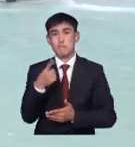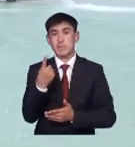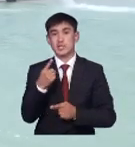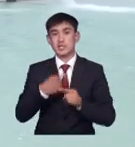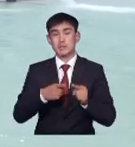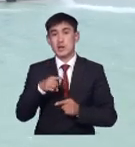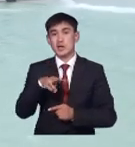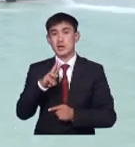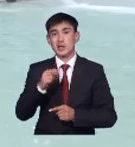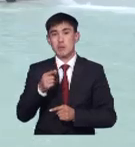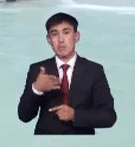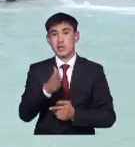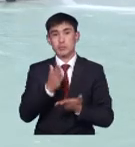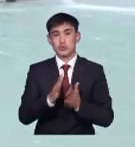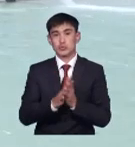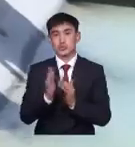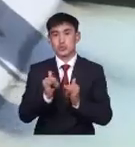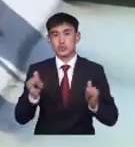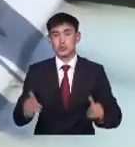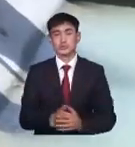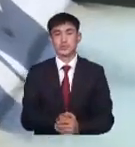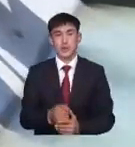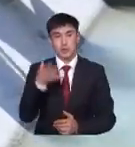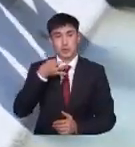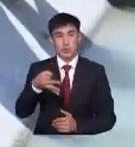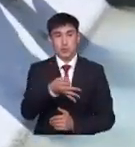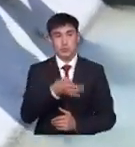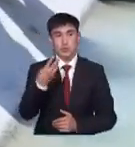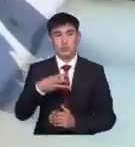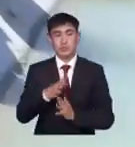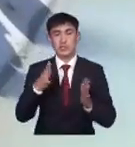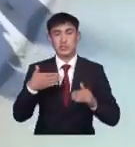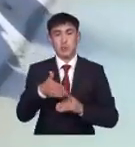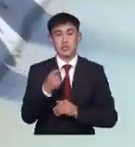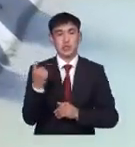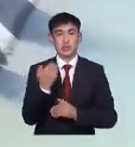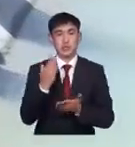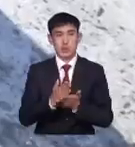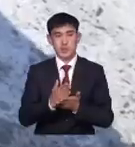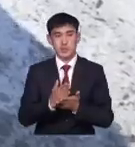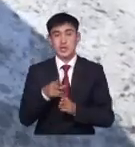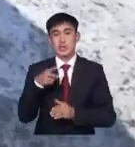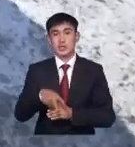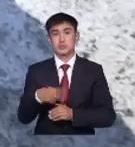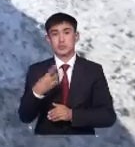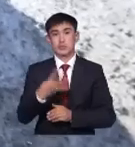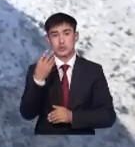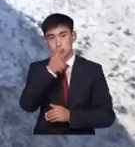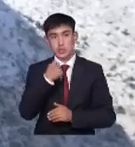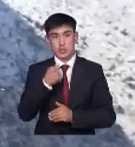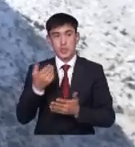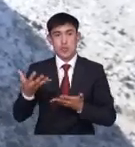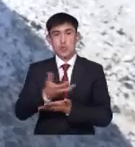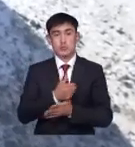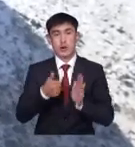дейін балық дәл осы жерде өсіріледі. Алматы облысында 30-дан аса балық шаруашылығы бар. 2024 жылы өнім